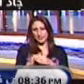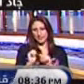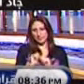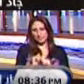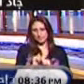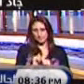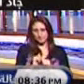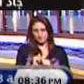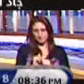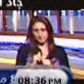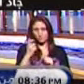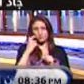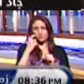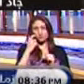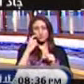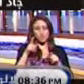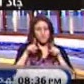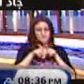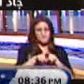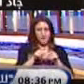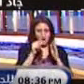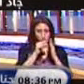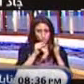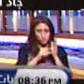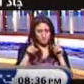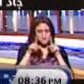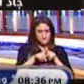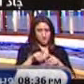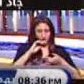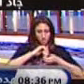بمراقبة مدى توافقهم مع الدستور وتصدر قرارها،